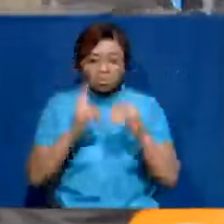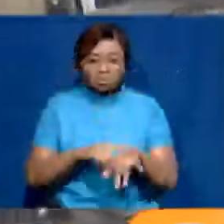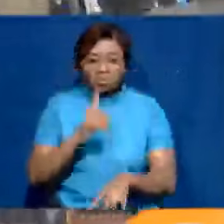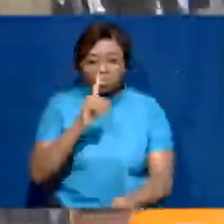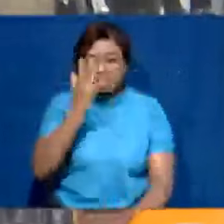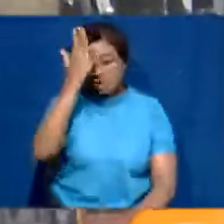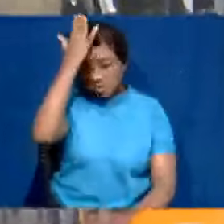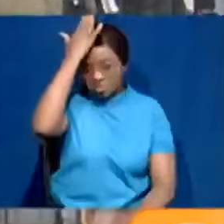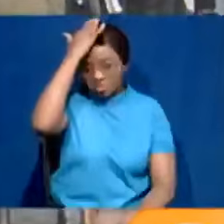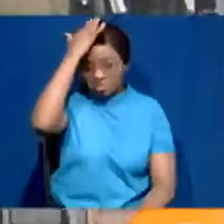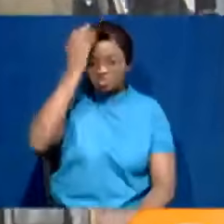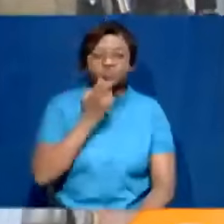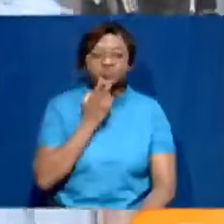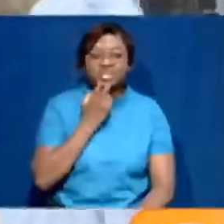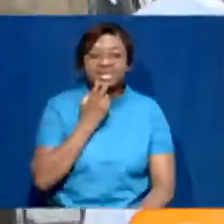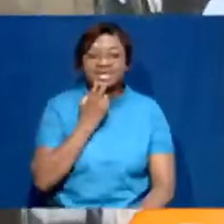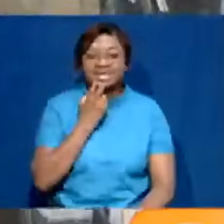Jumanne.